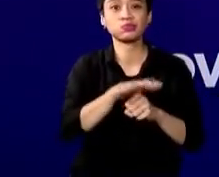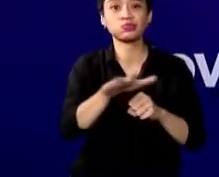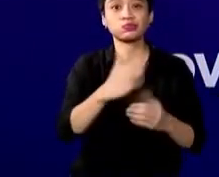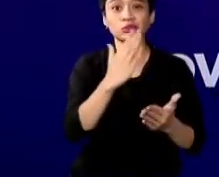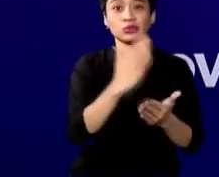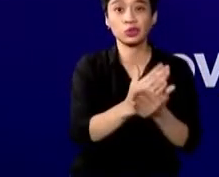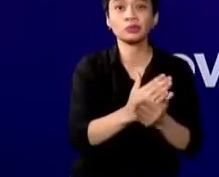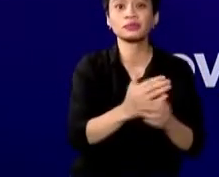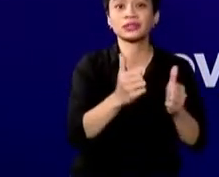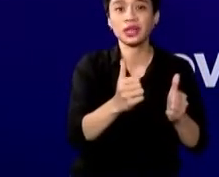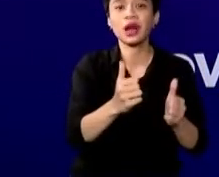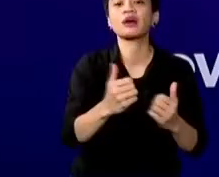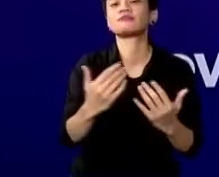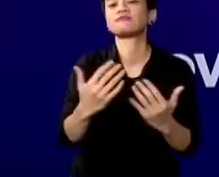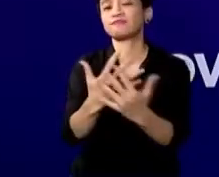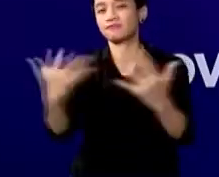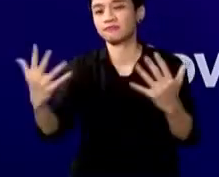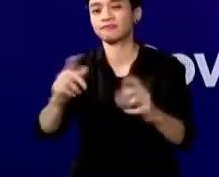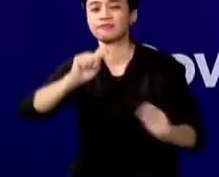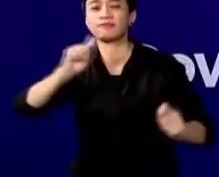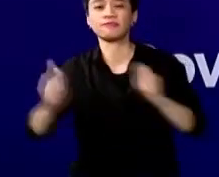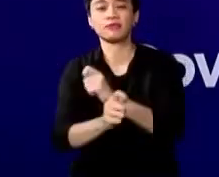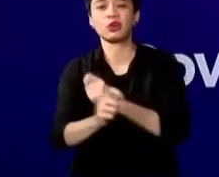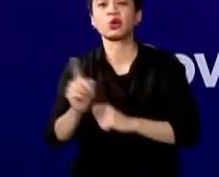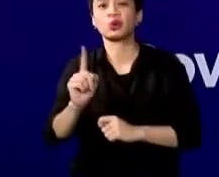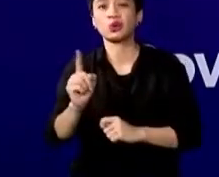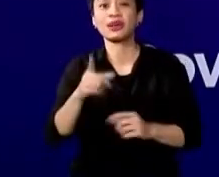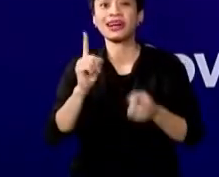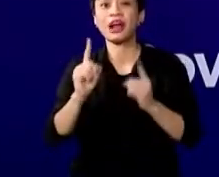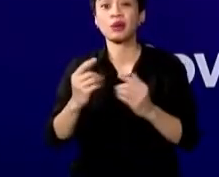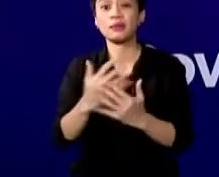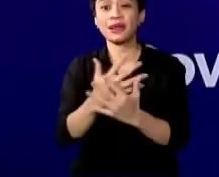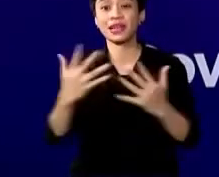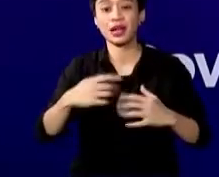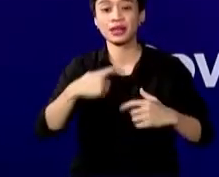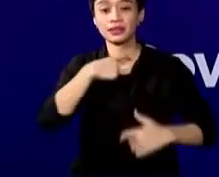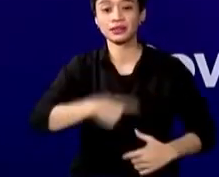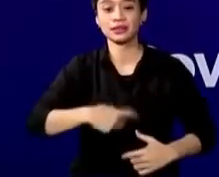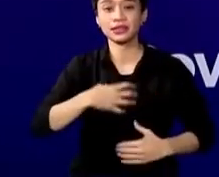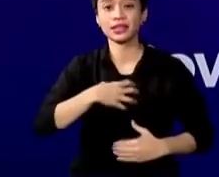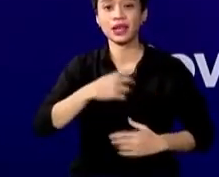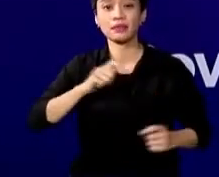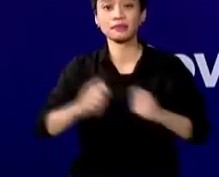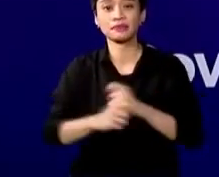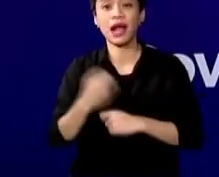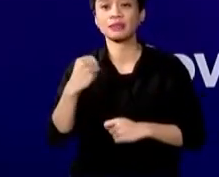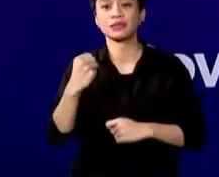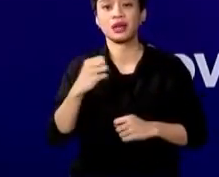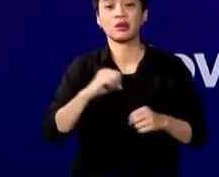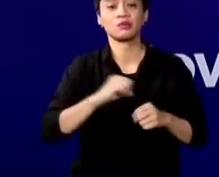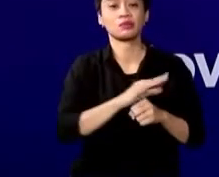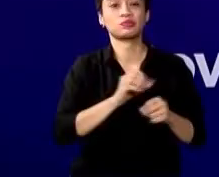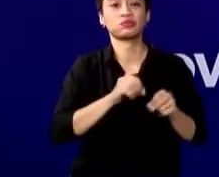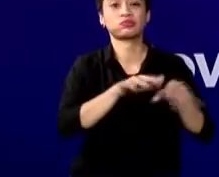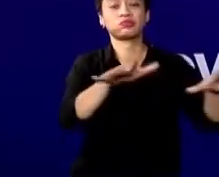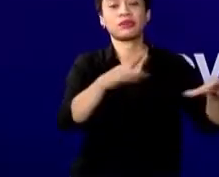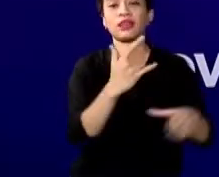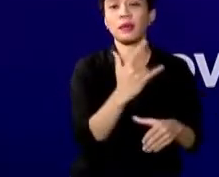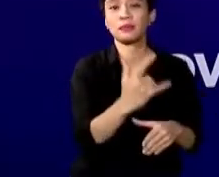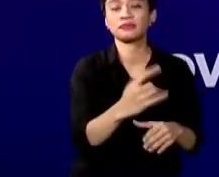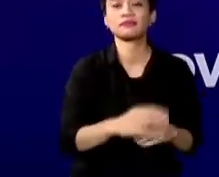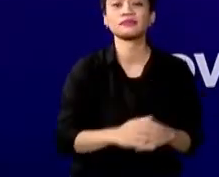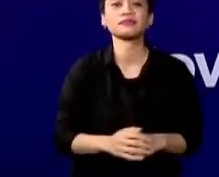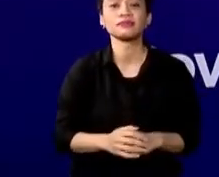memutuskan nanti penularan perubahan perlaku ini penting karena kalau dihulunya tidak bisa berhasil kita kerjakan dengan